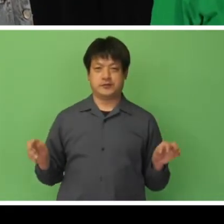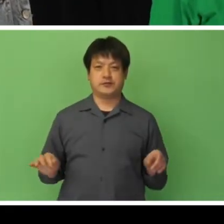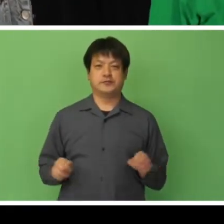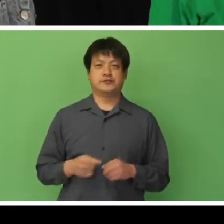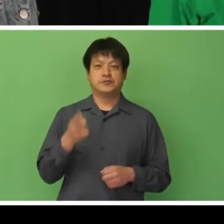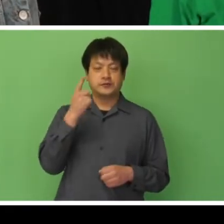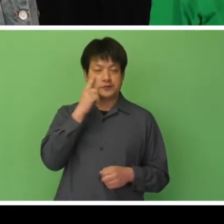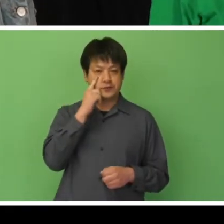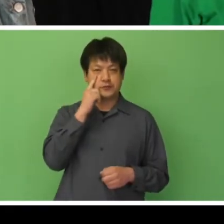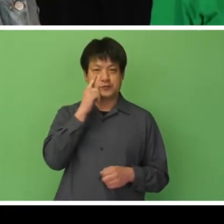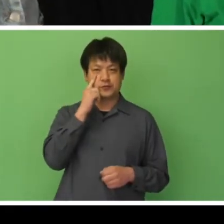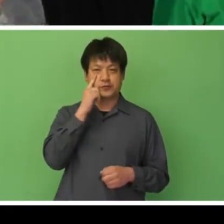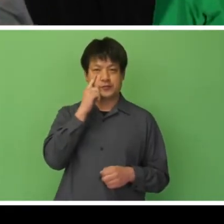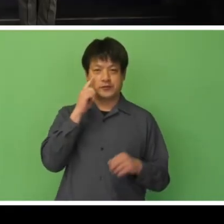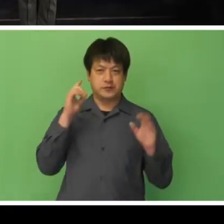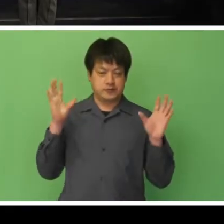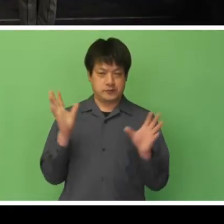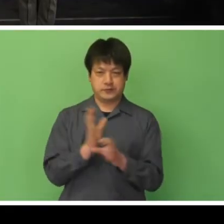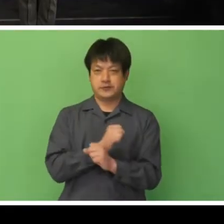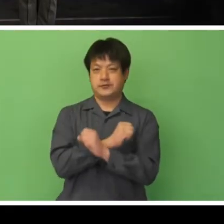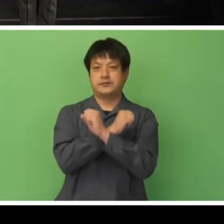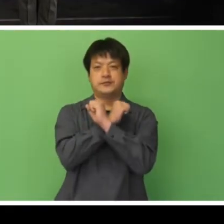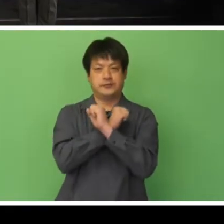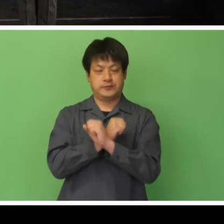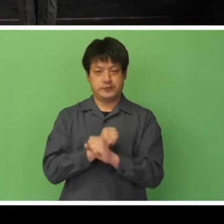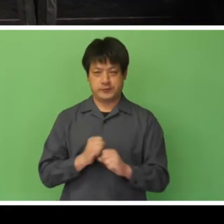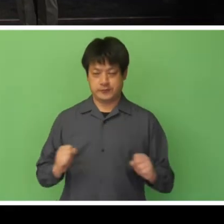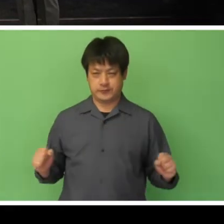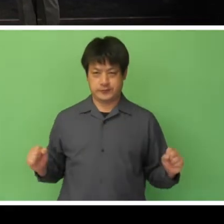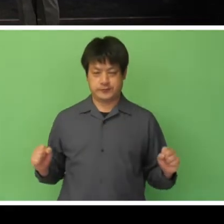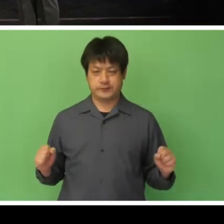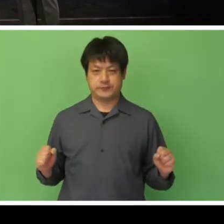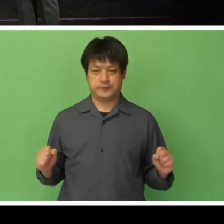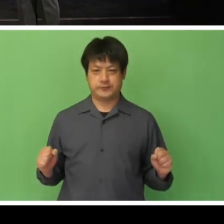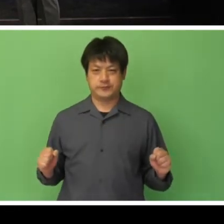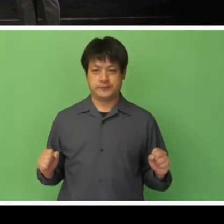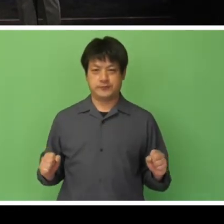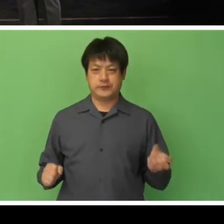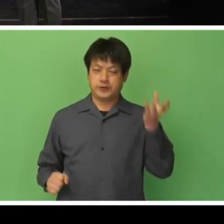く瞳を失わず